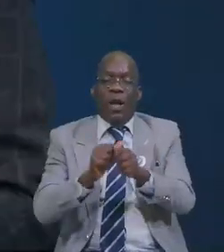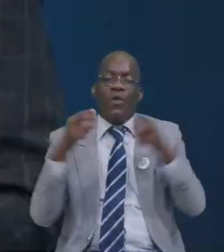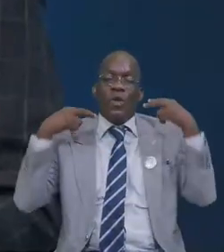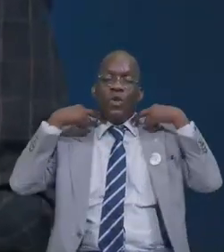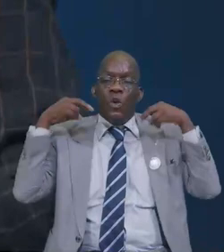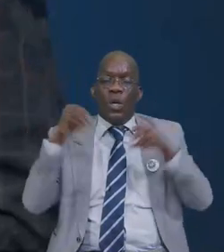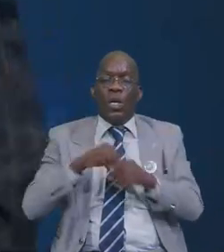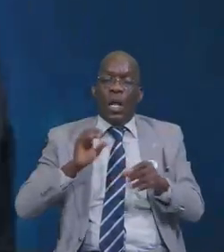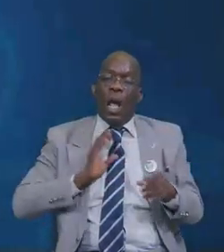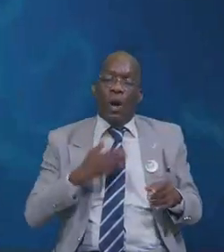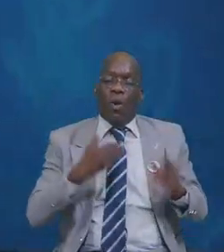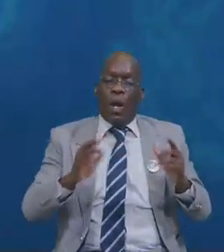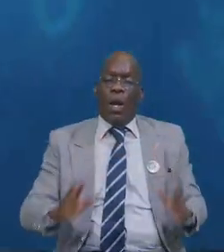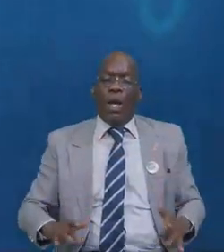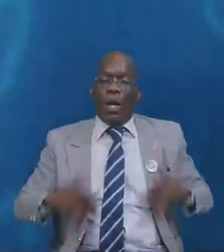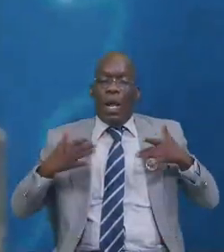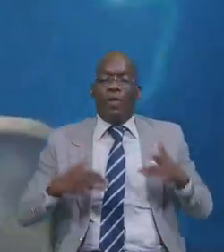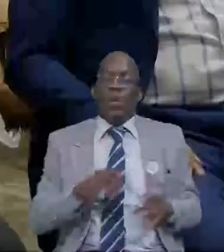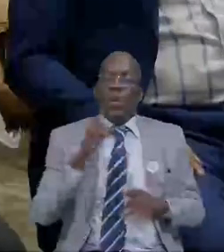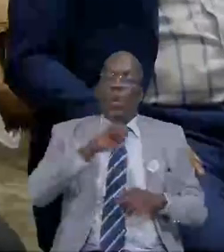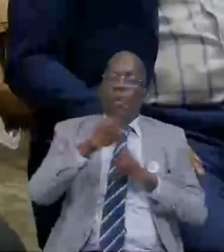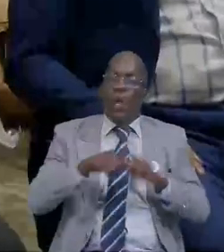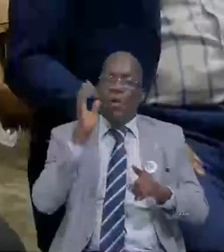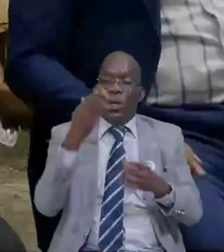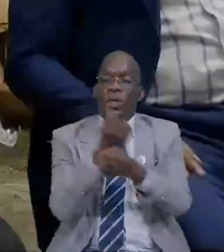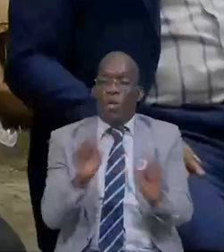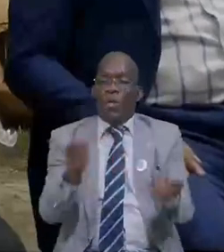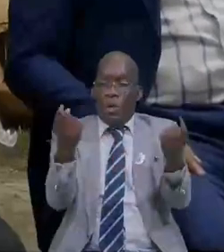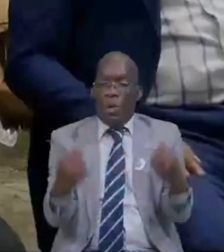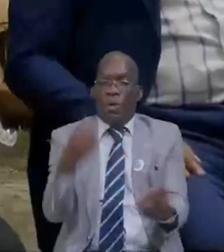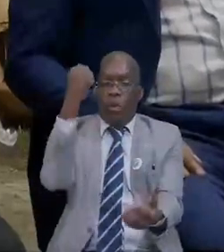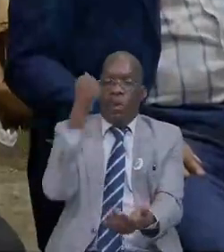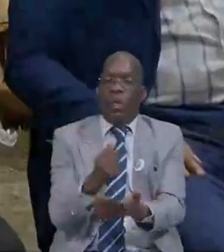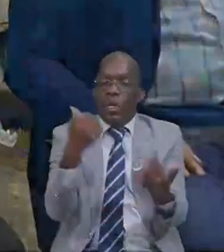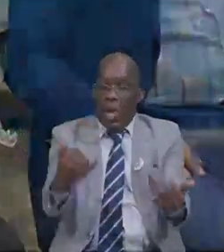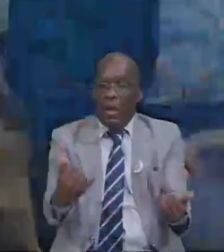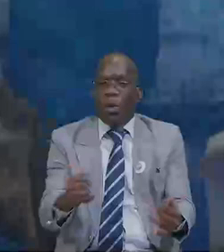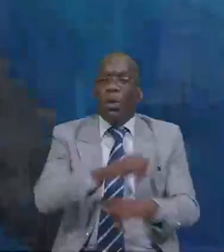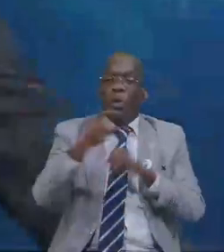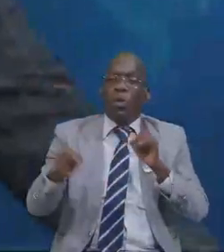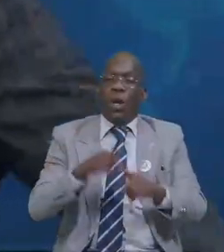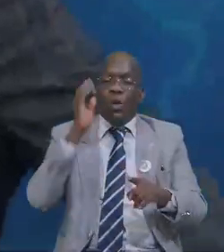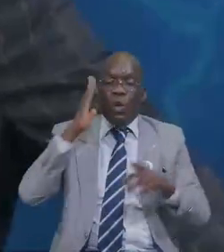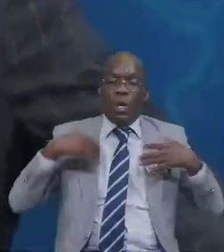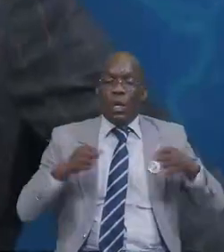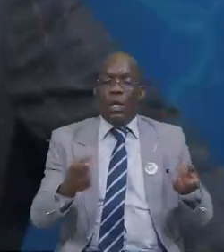vies. Et c'est maintenant. Quand est-ce que ton salut va venir? Maintenant.